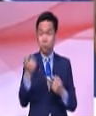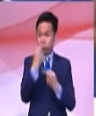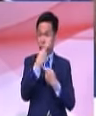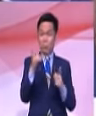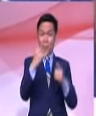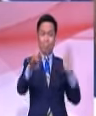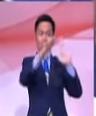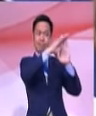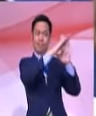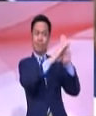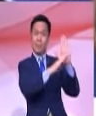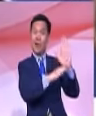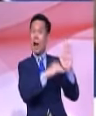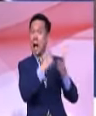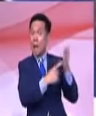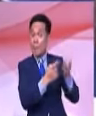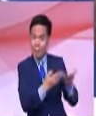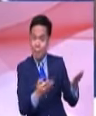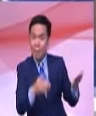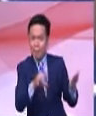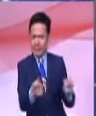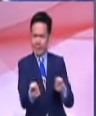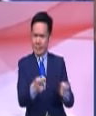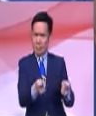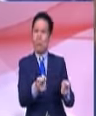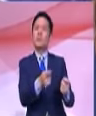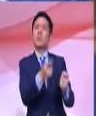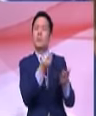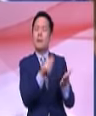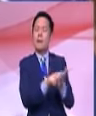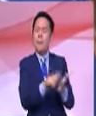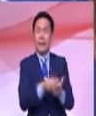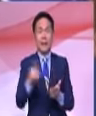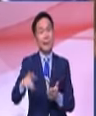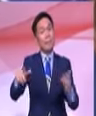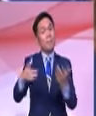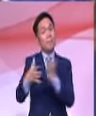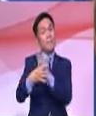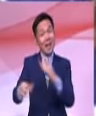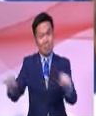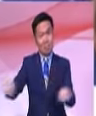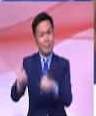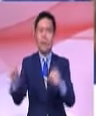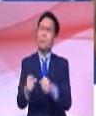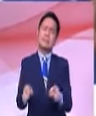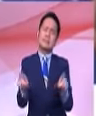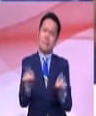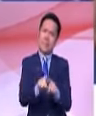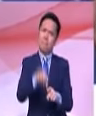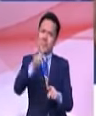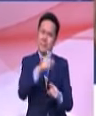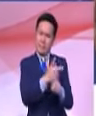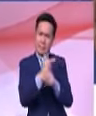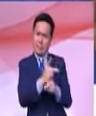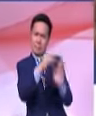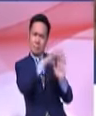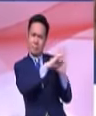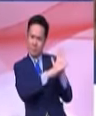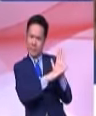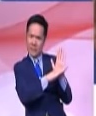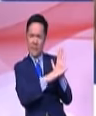ditambahkan lagi lah untuk kawalan ni. Kalau boleh ni minyak masak pun letak jugalah di bawah skim kawalan harga kan. Kita nampak